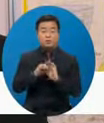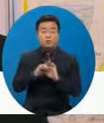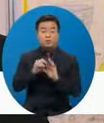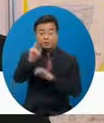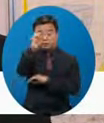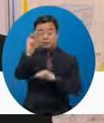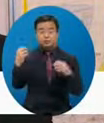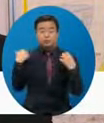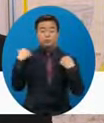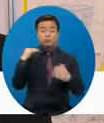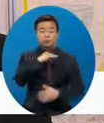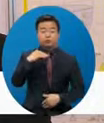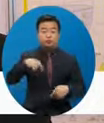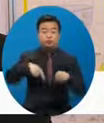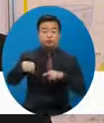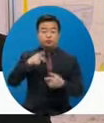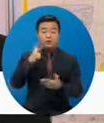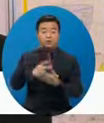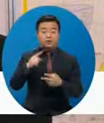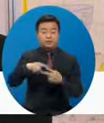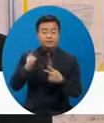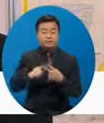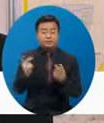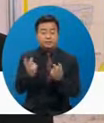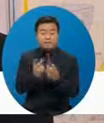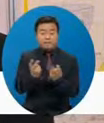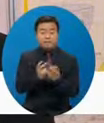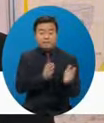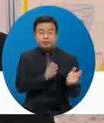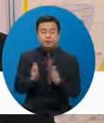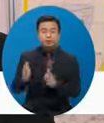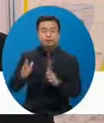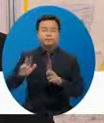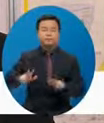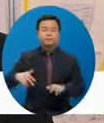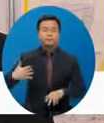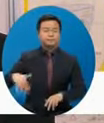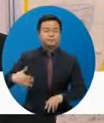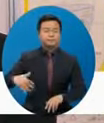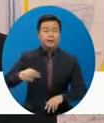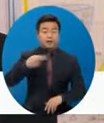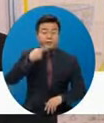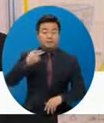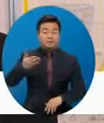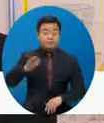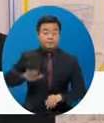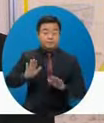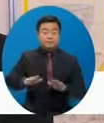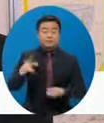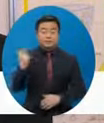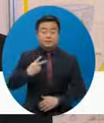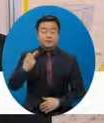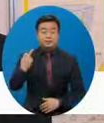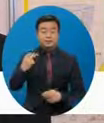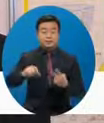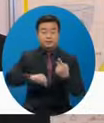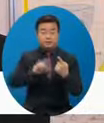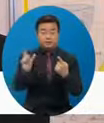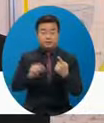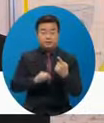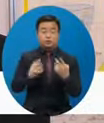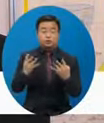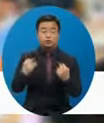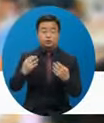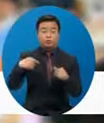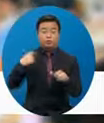어떤 정책이라든지 방안들이 마련된 적이 거의 없었습니다. 근데 이번에 2012년도 1월에 수학교육 선진화 방안이라는 것이